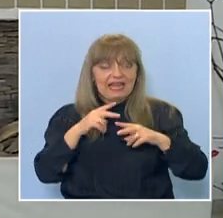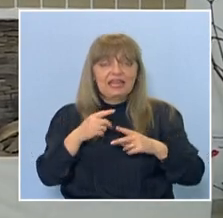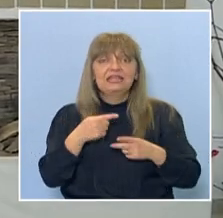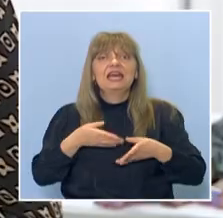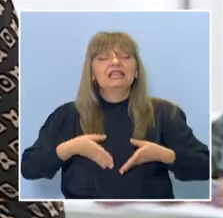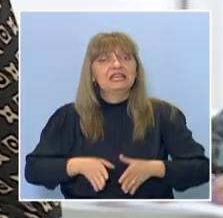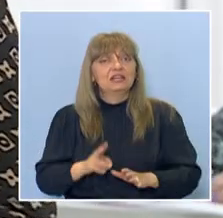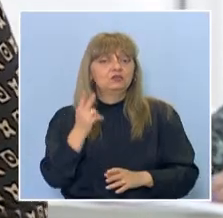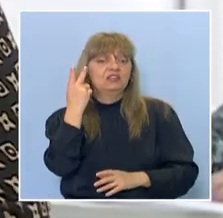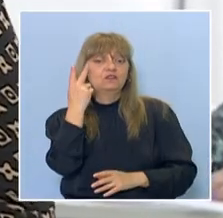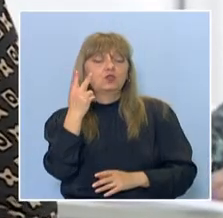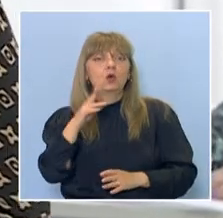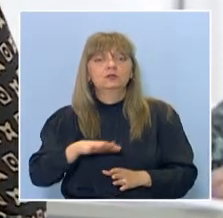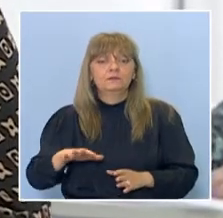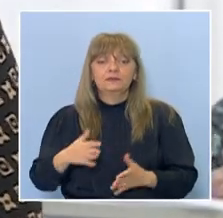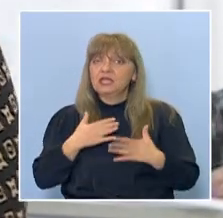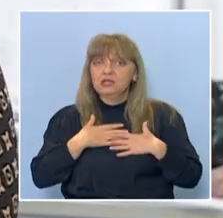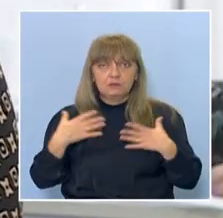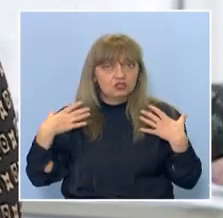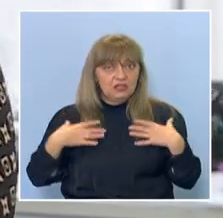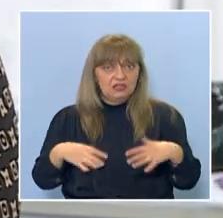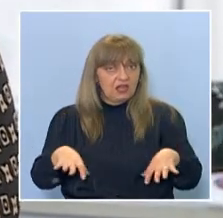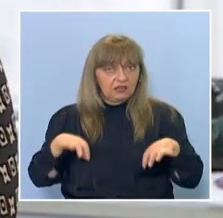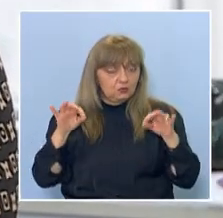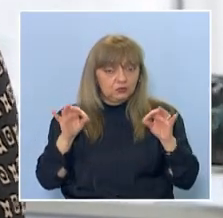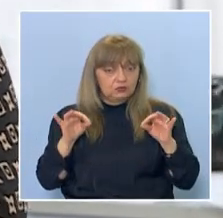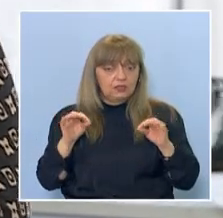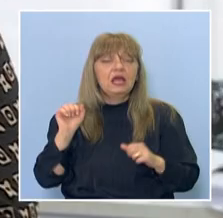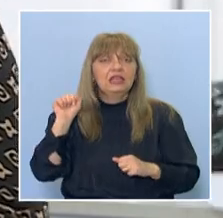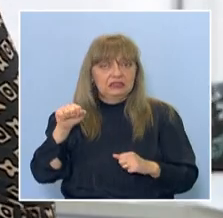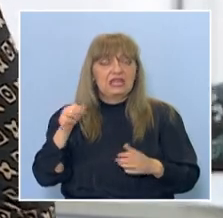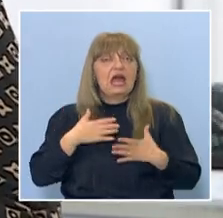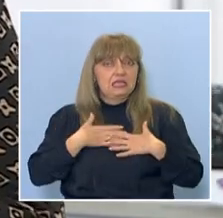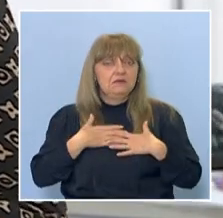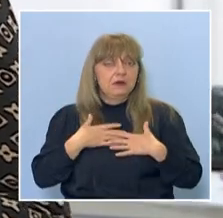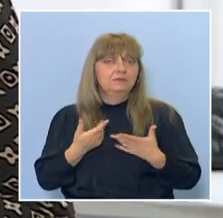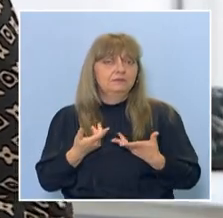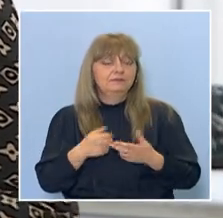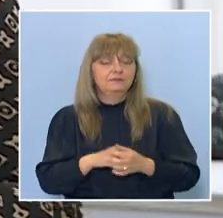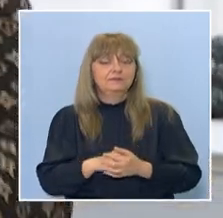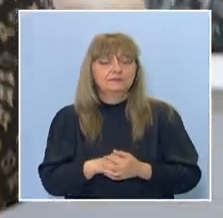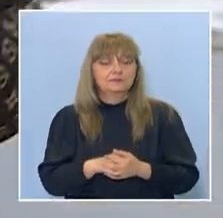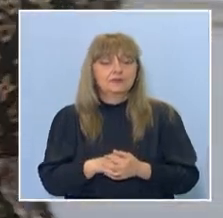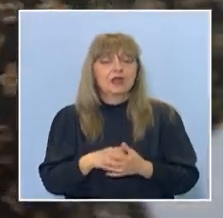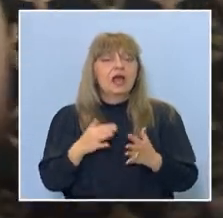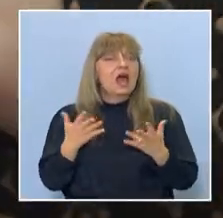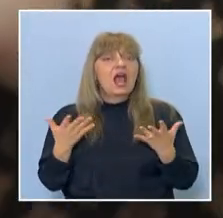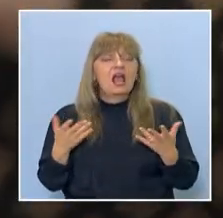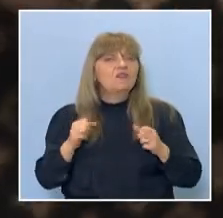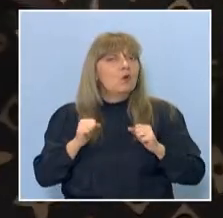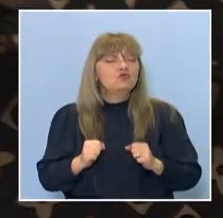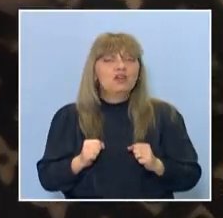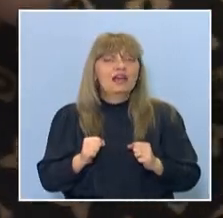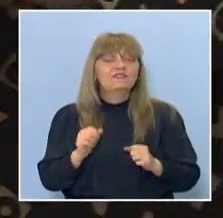дете. Дрешки имаш ли готови? Да, за сега имам дрешки. Какво се очаква да бъде